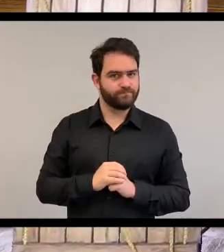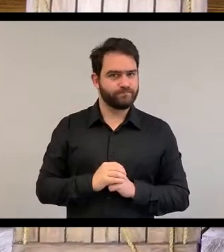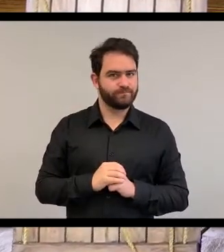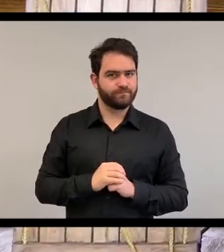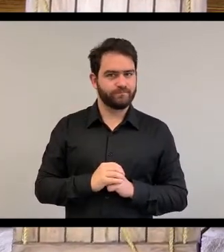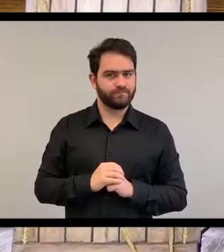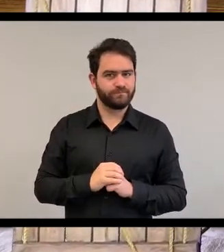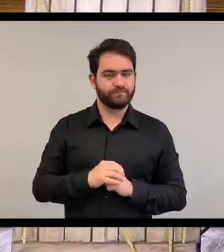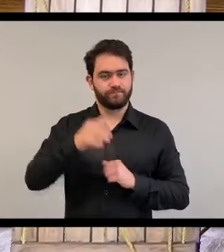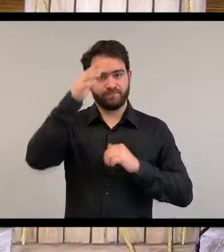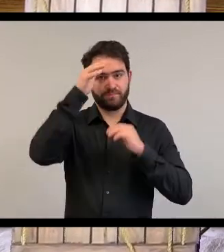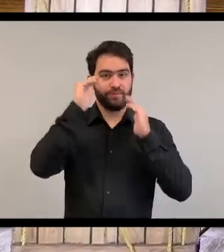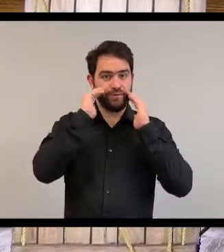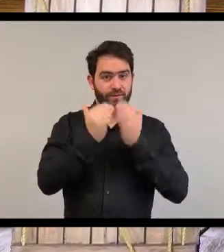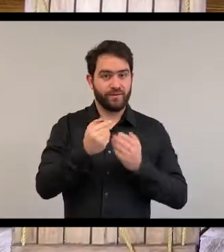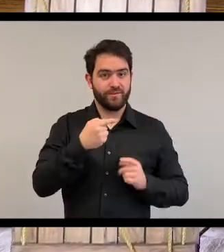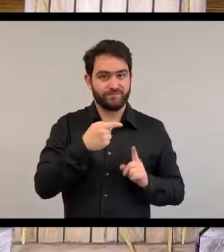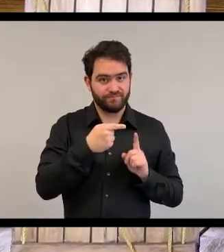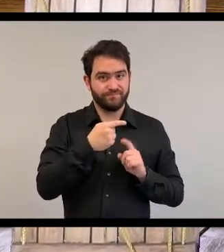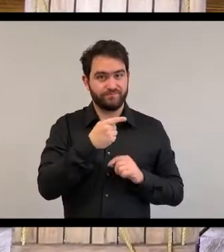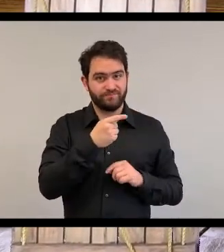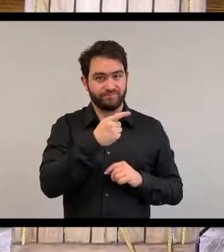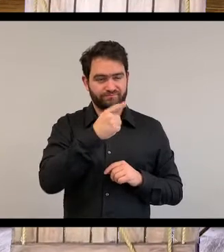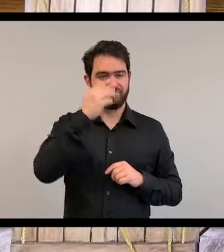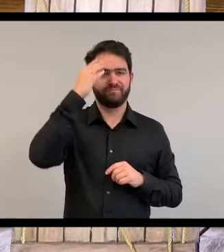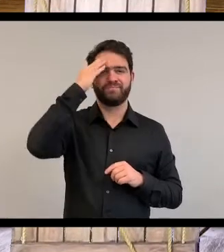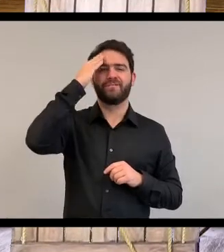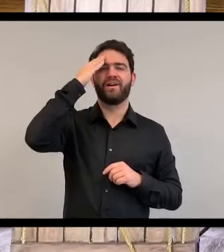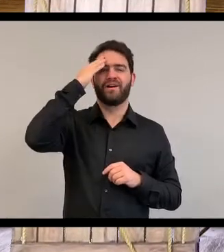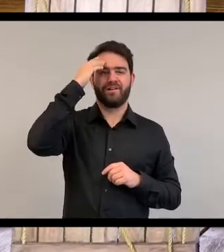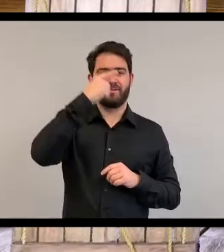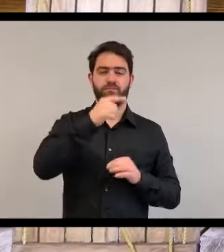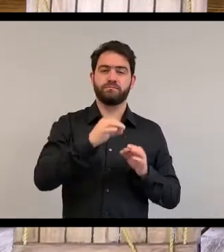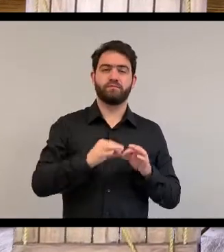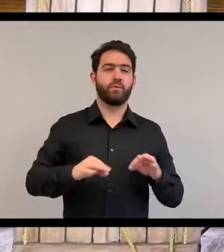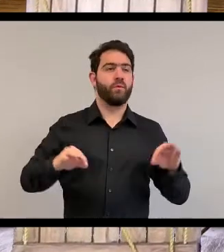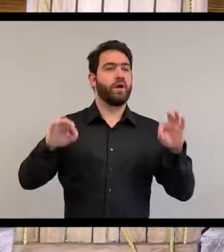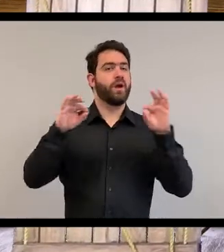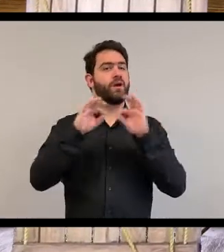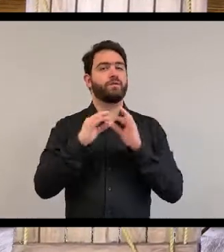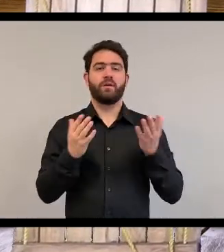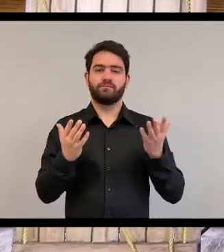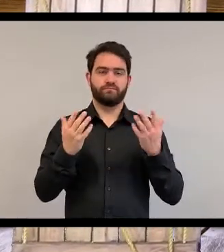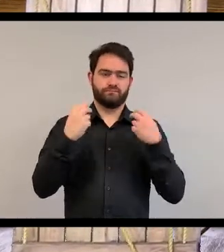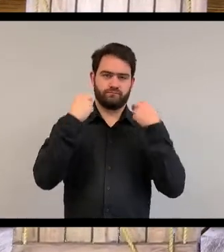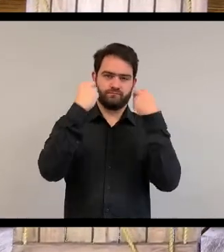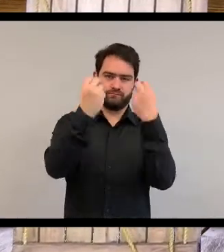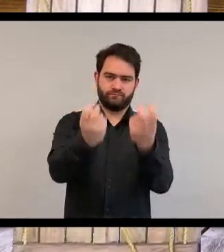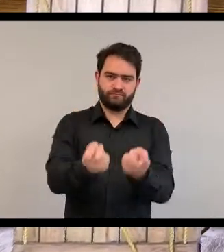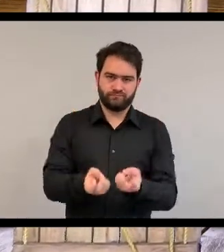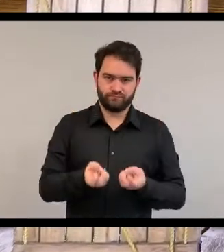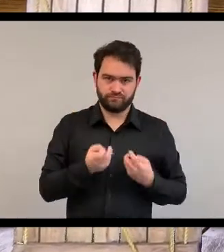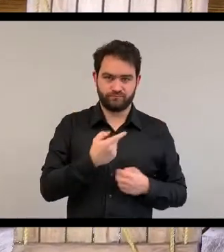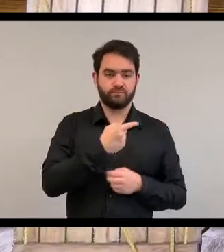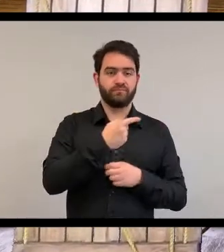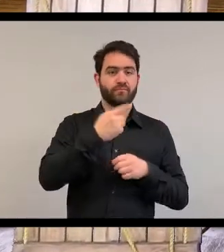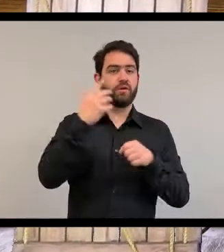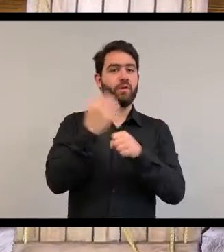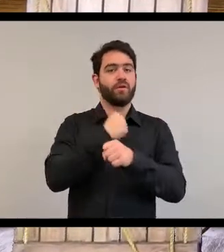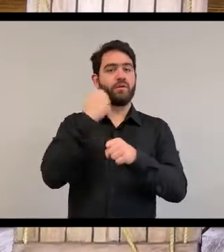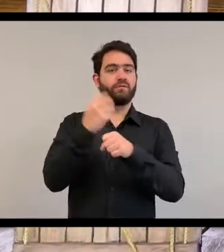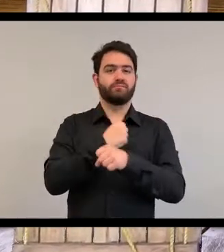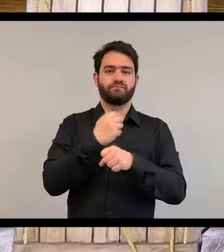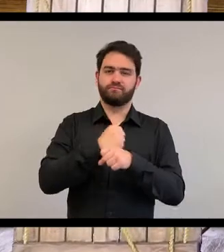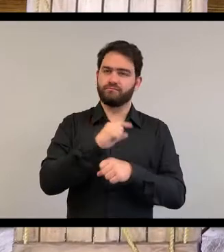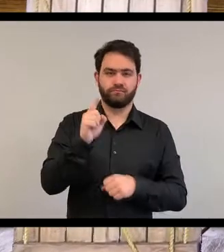centre de la piste. Ah! Le Père Noël l'avait prédit qu'il gagnerait en sagesse. L'important n'est pas